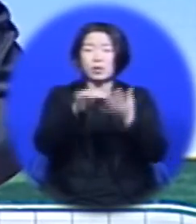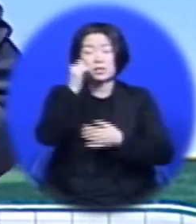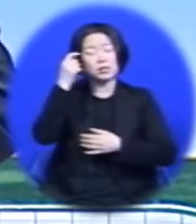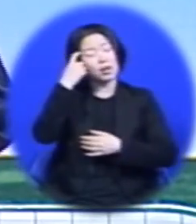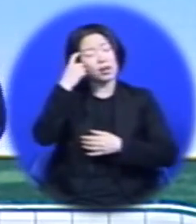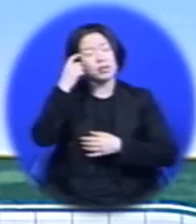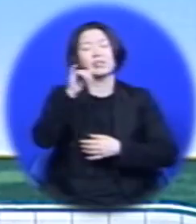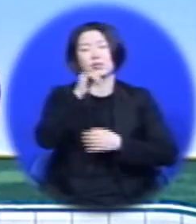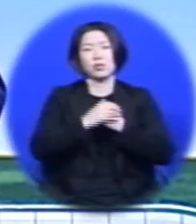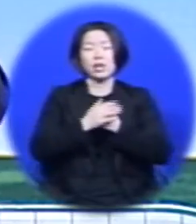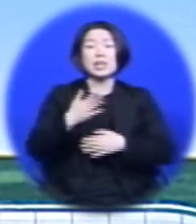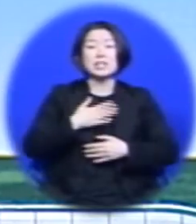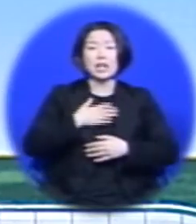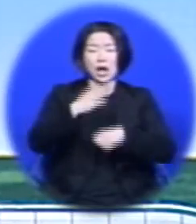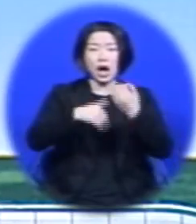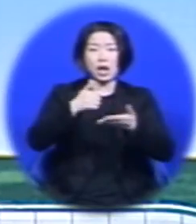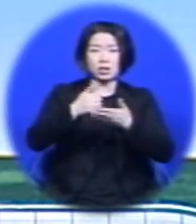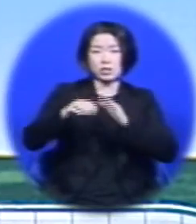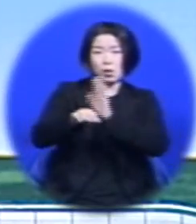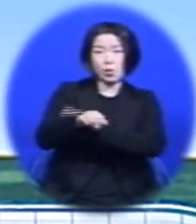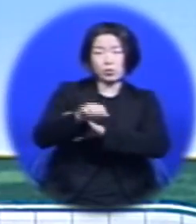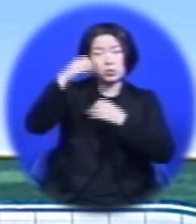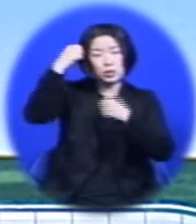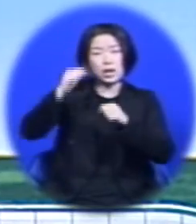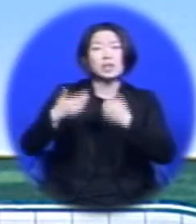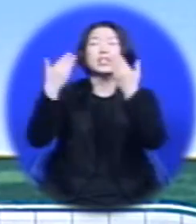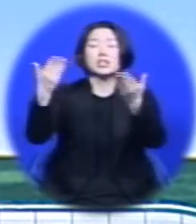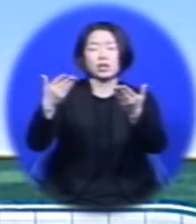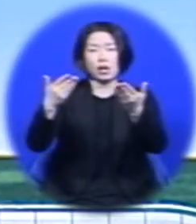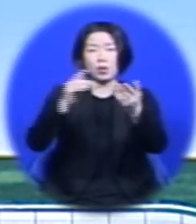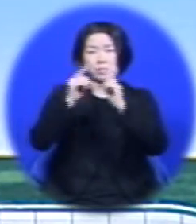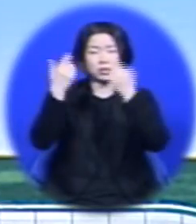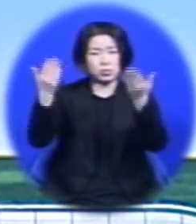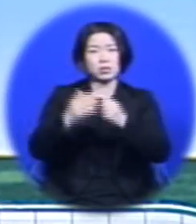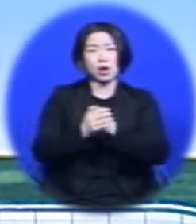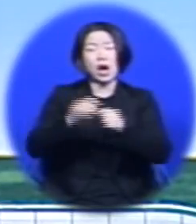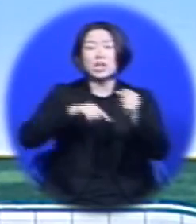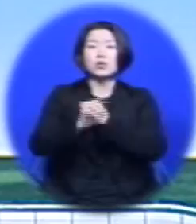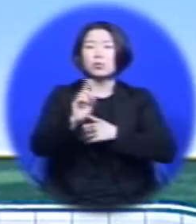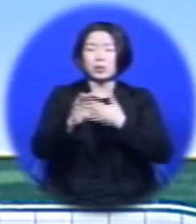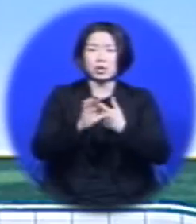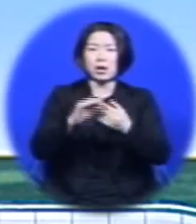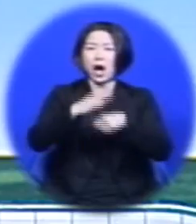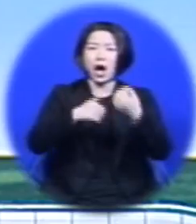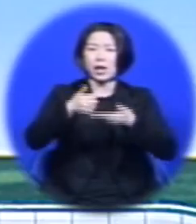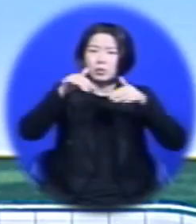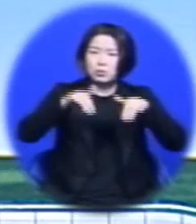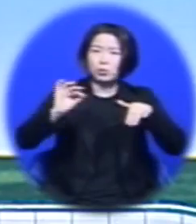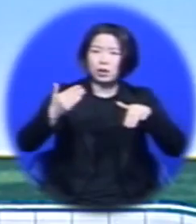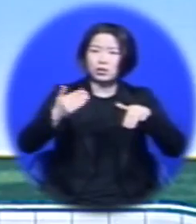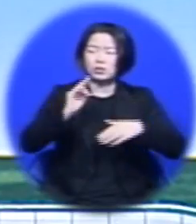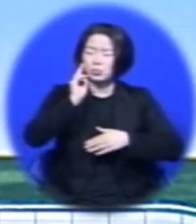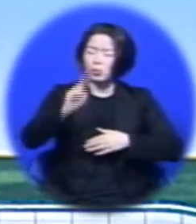하나님께 제 오른쪽 다리를 바치겠다 그랬습니다 이유는 하나님의 종 된게 너무 너무 기쁘고 감사 했기